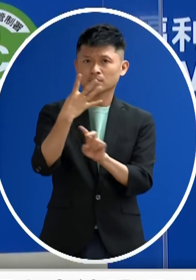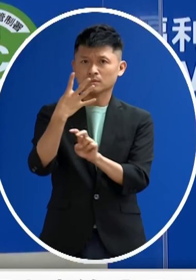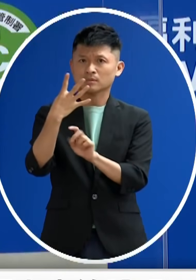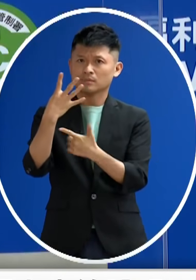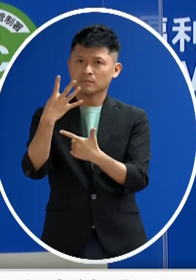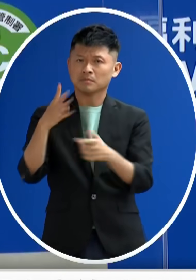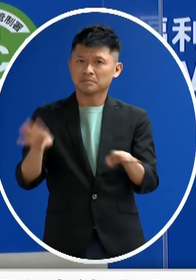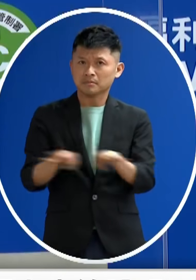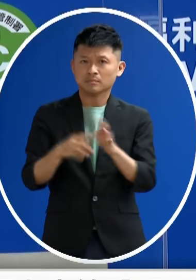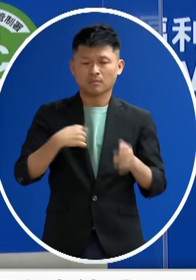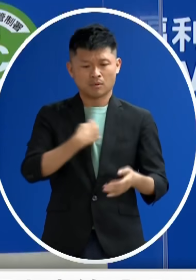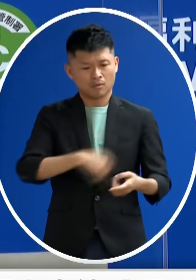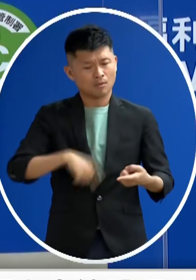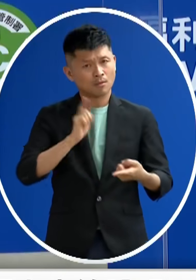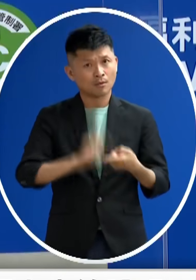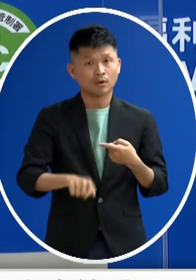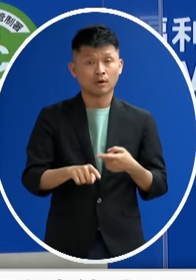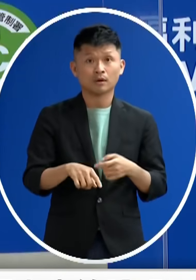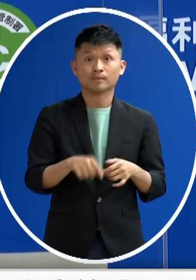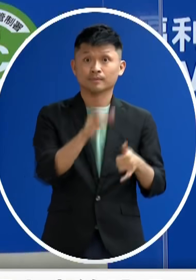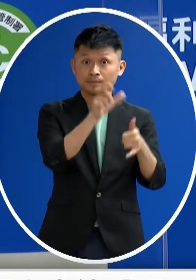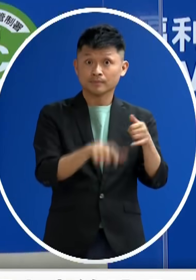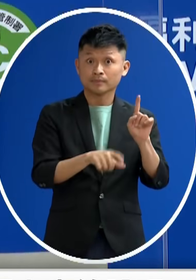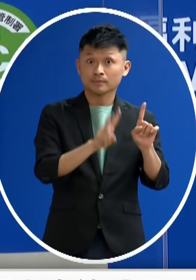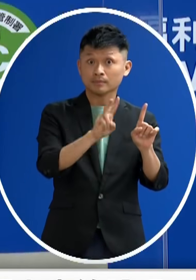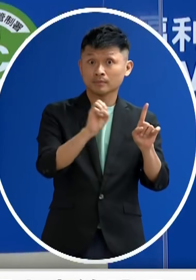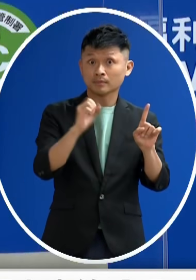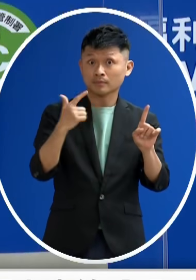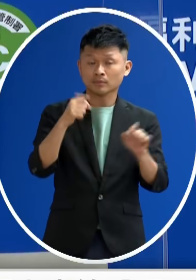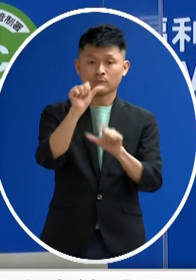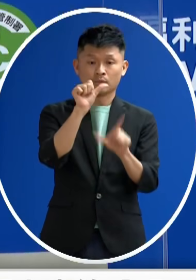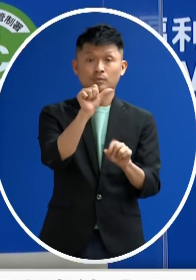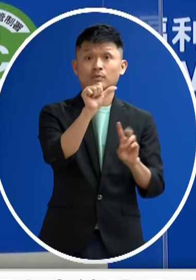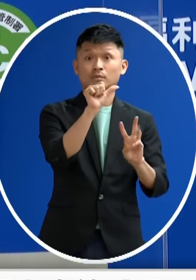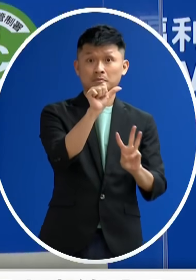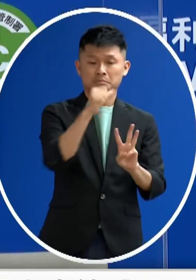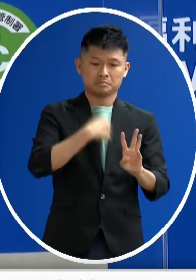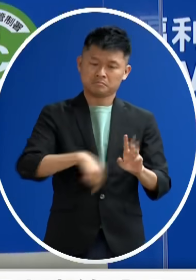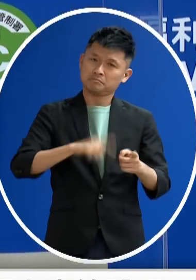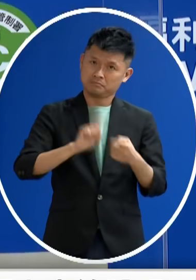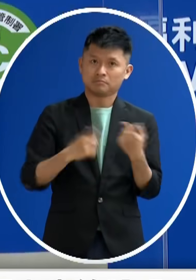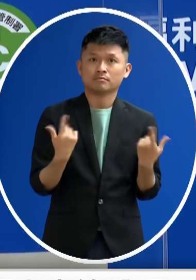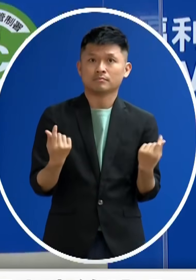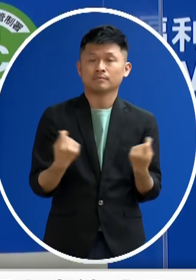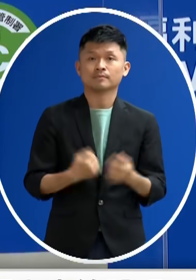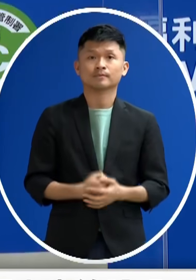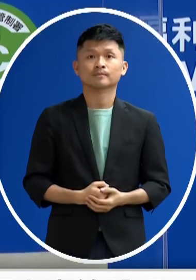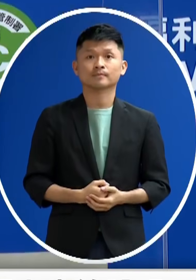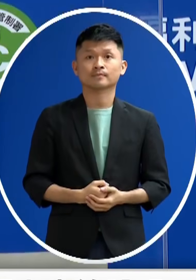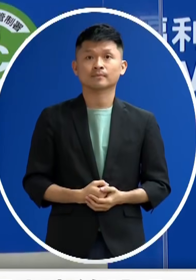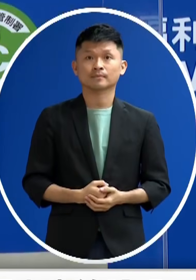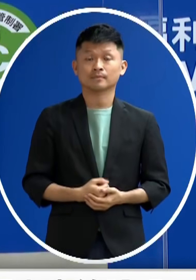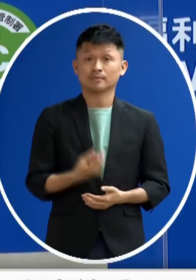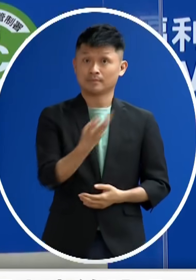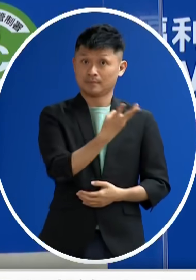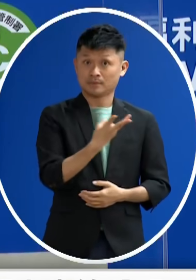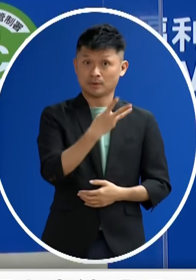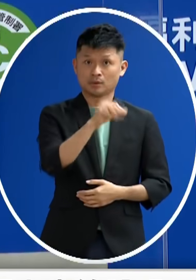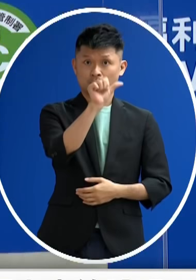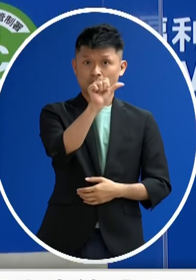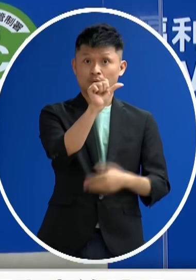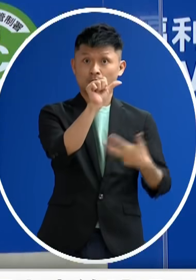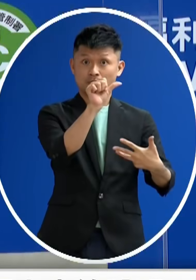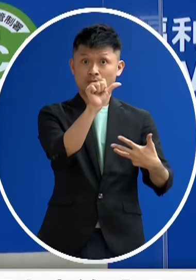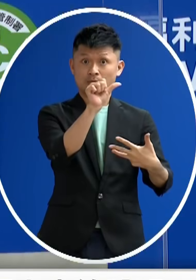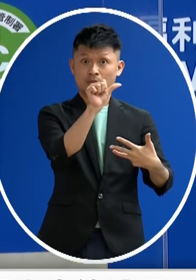陆续出现相关的症状，1206哈在5月3日也出现症状。那他们都是5月8日